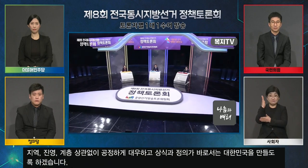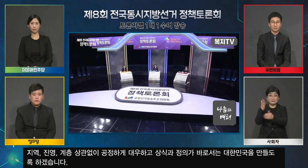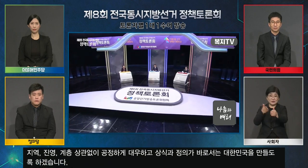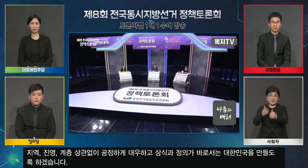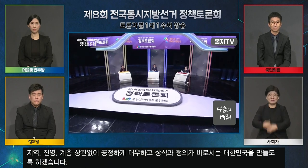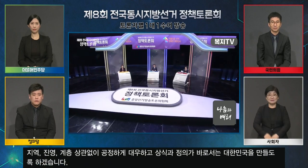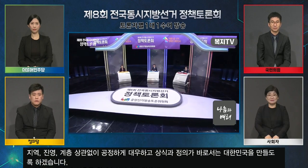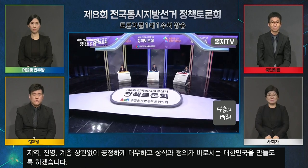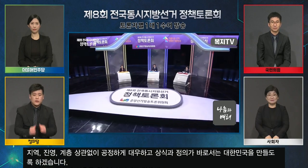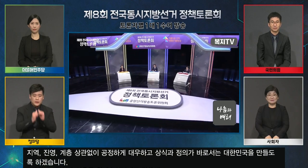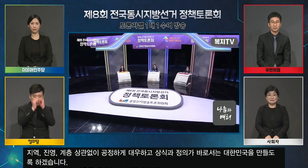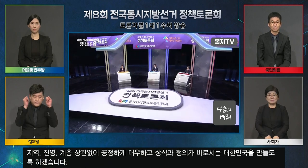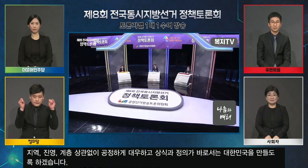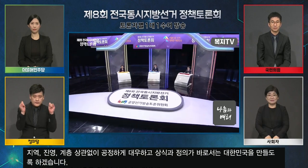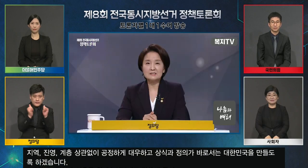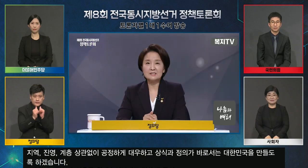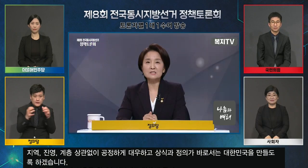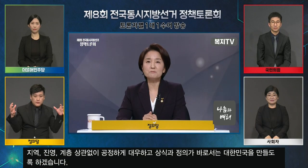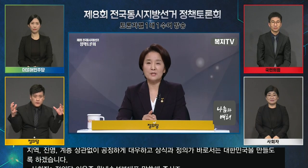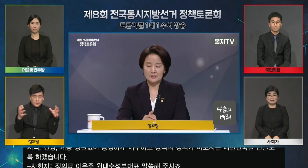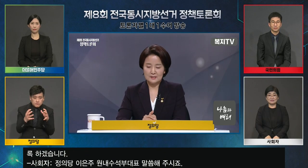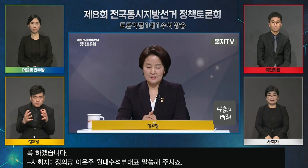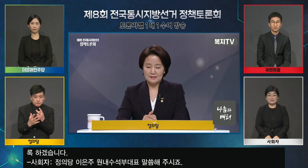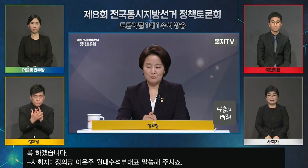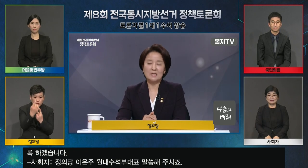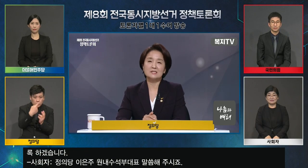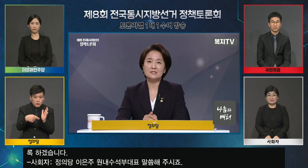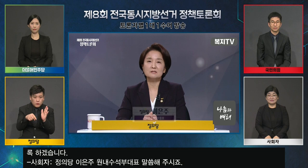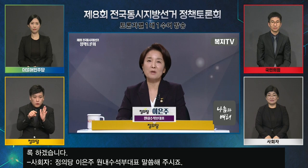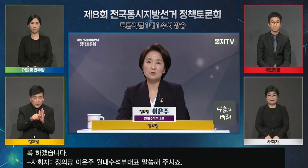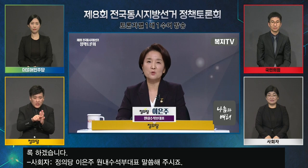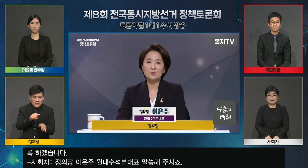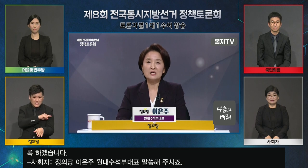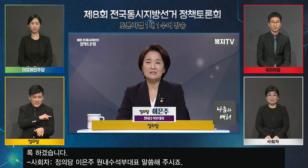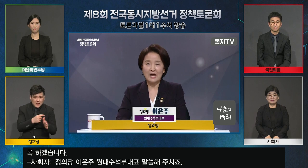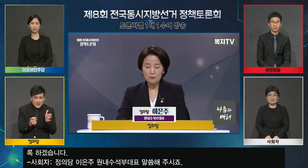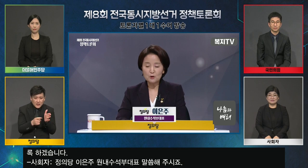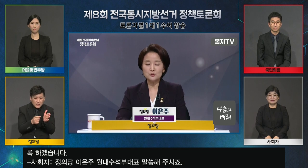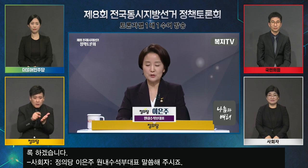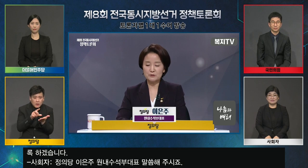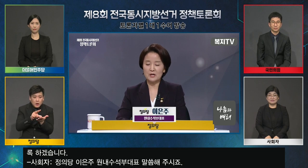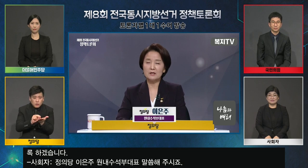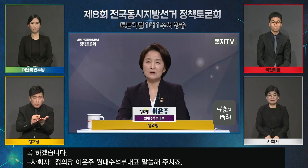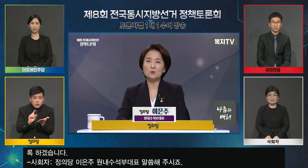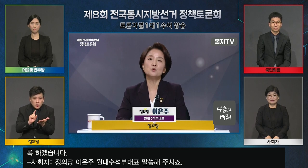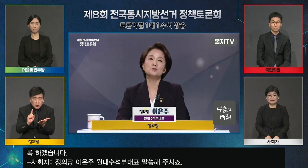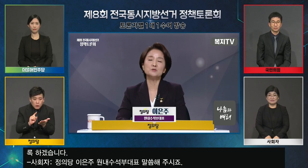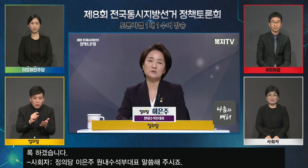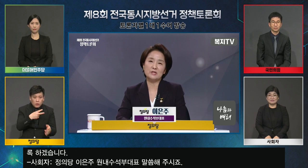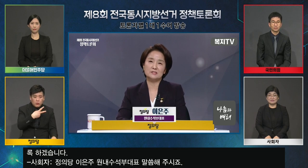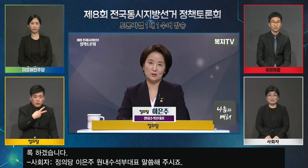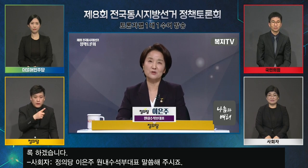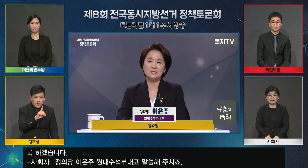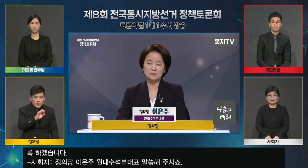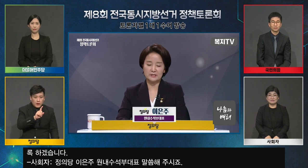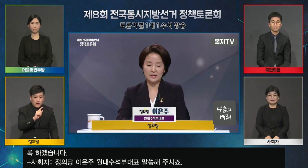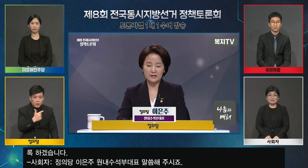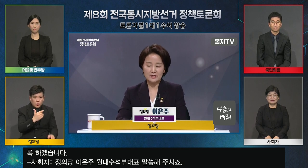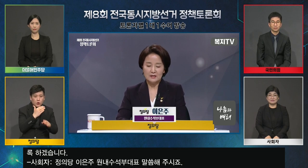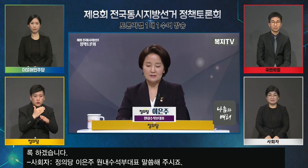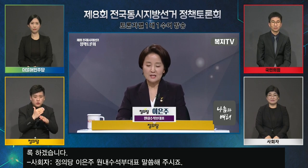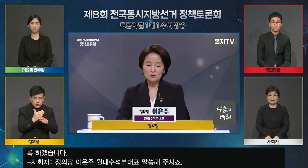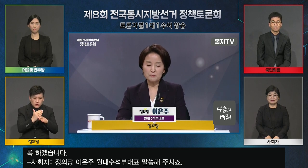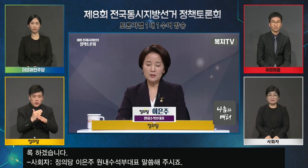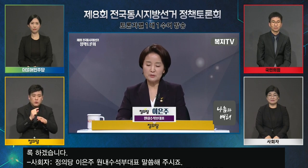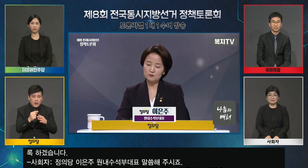사회통합을 위한 가장 시급한 과제는 바로 다원주의와 공존을 위한 전환입니다.